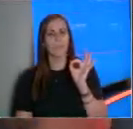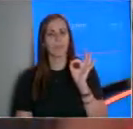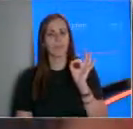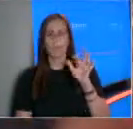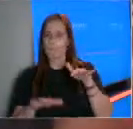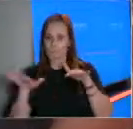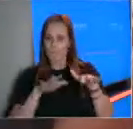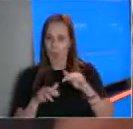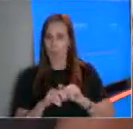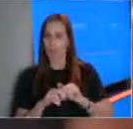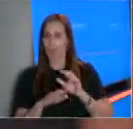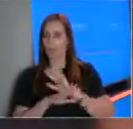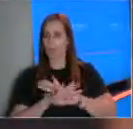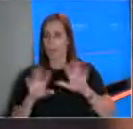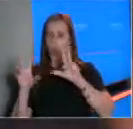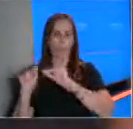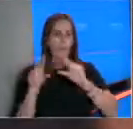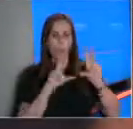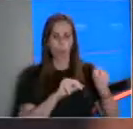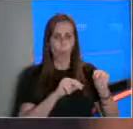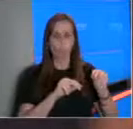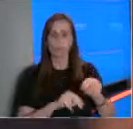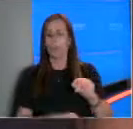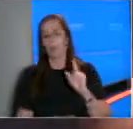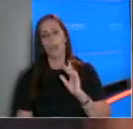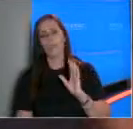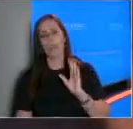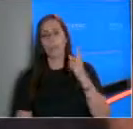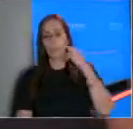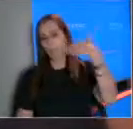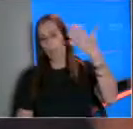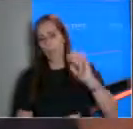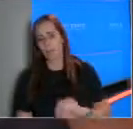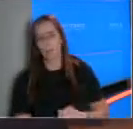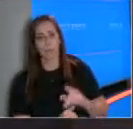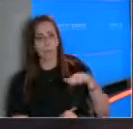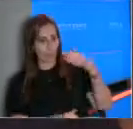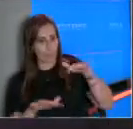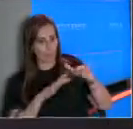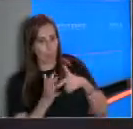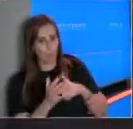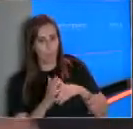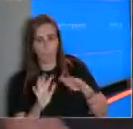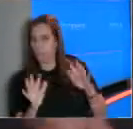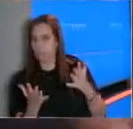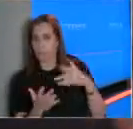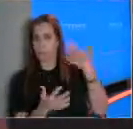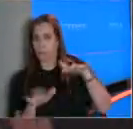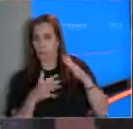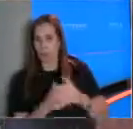יהיה ממשלה ושלא יהיה תיקו, אבל נראה מה יהיה. וכשתהיה ממשלה, איך היא תראה